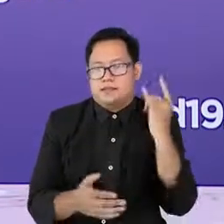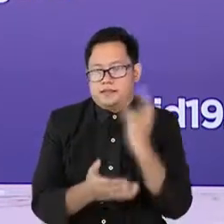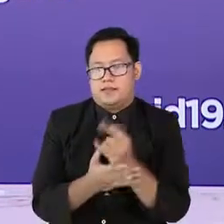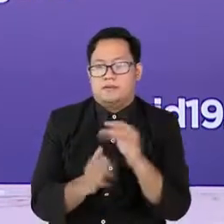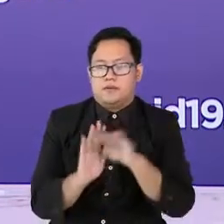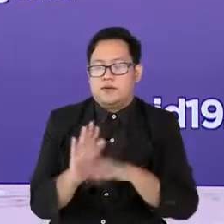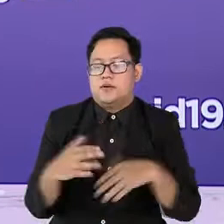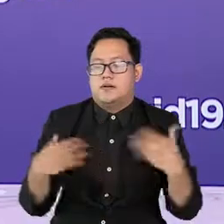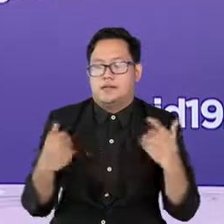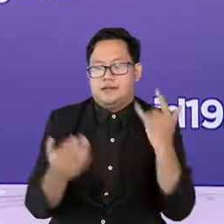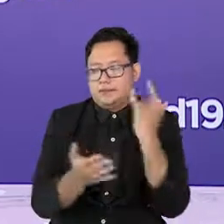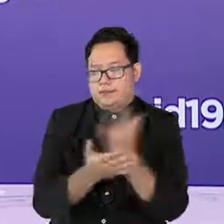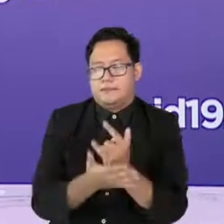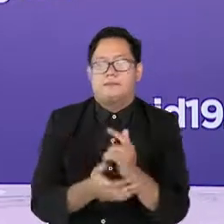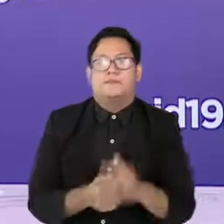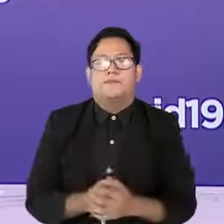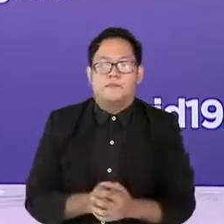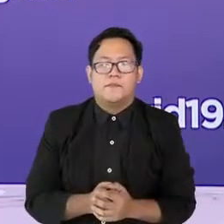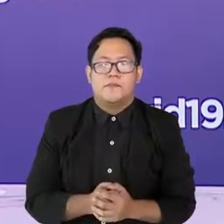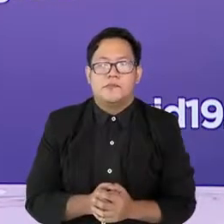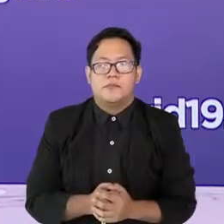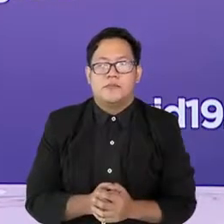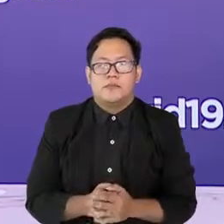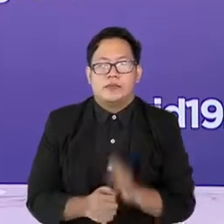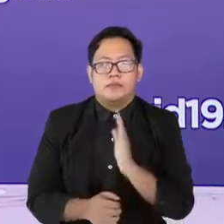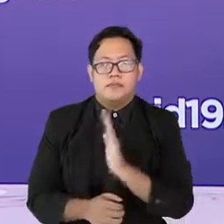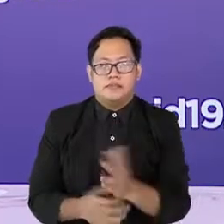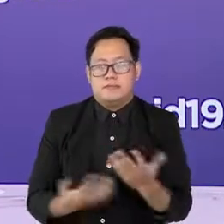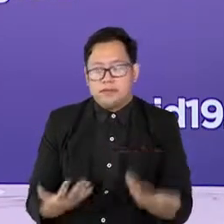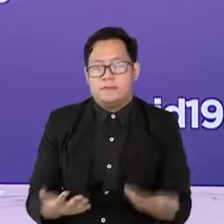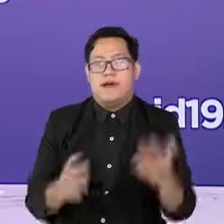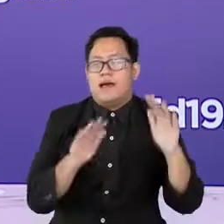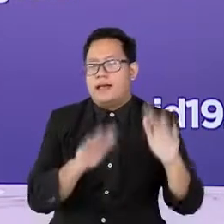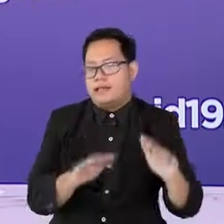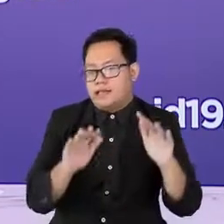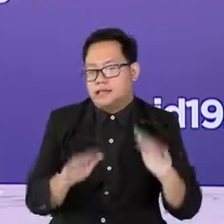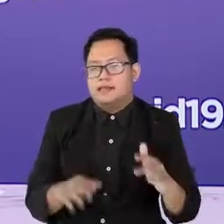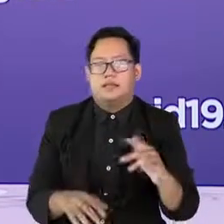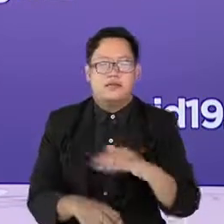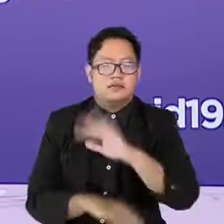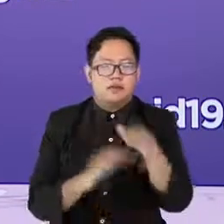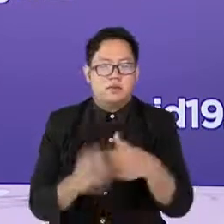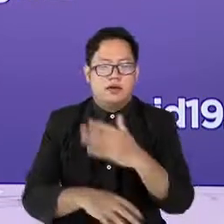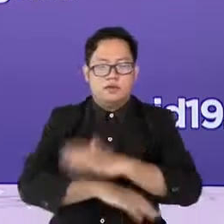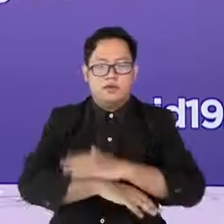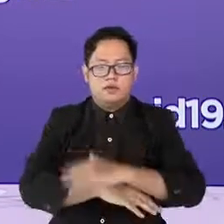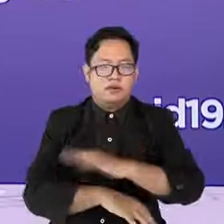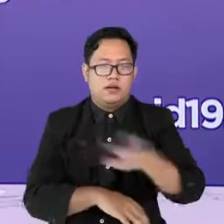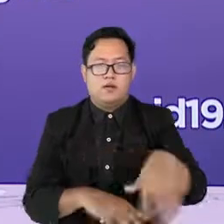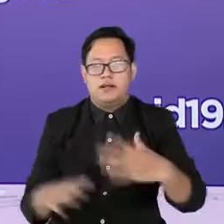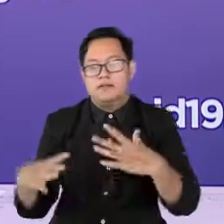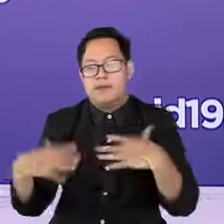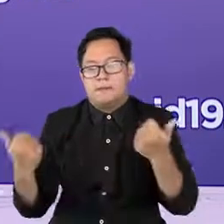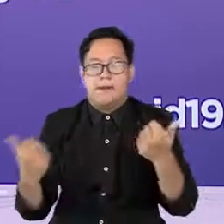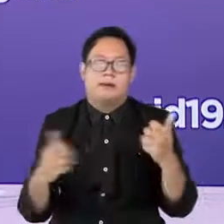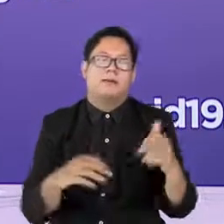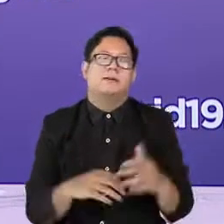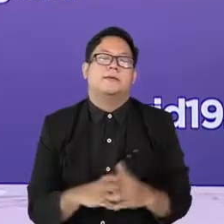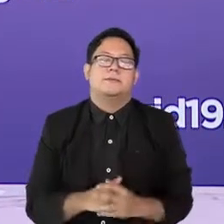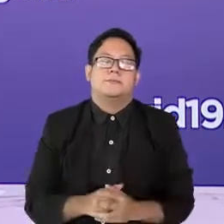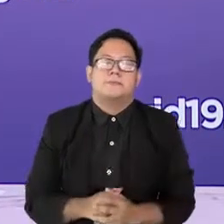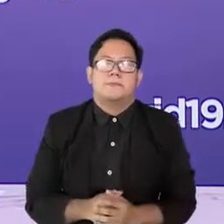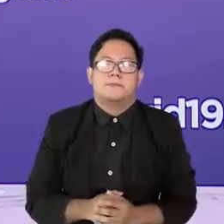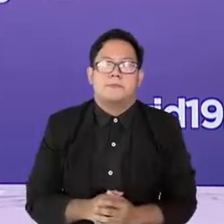kesehatan prinsip kehati-hatian serta kesehatan dan keselamatan seluruh Insan pendidikan dan keluarganya sementara